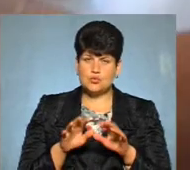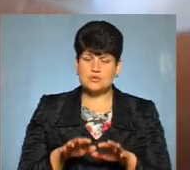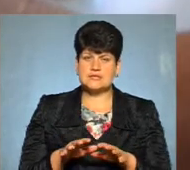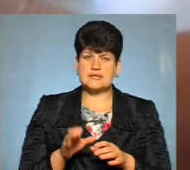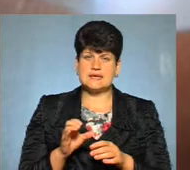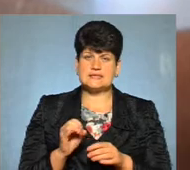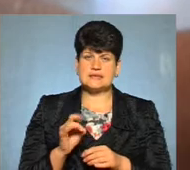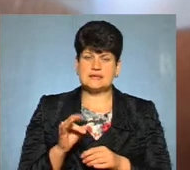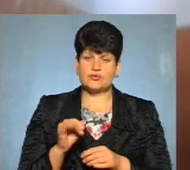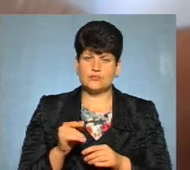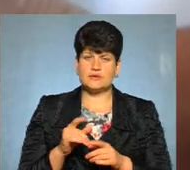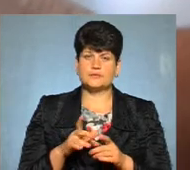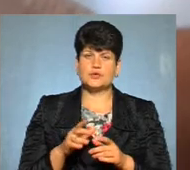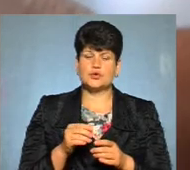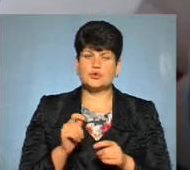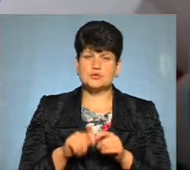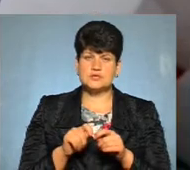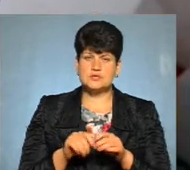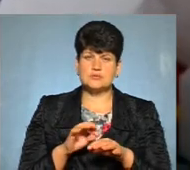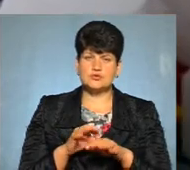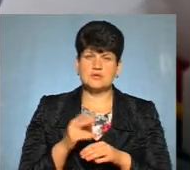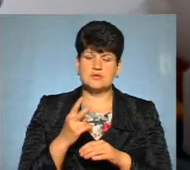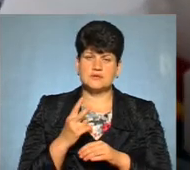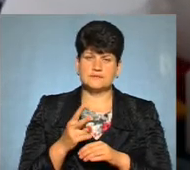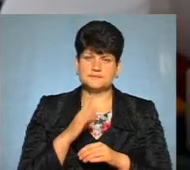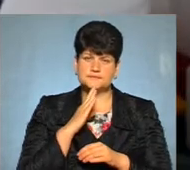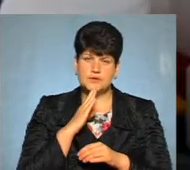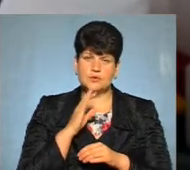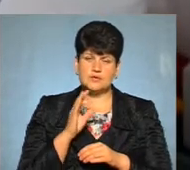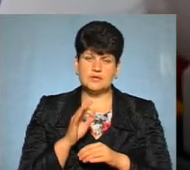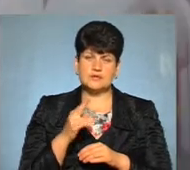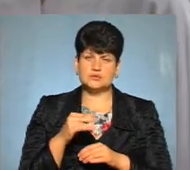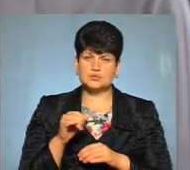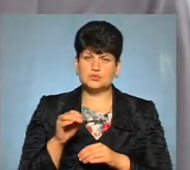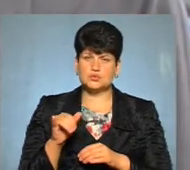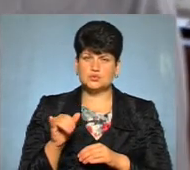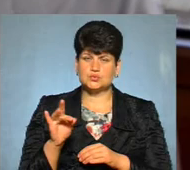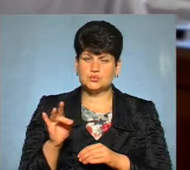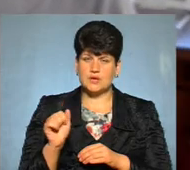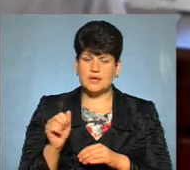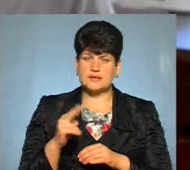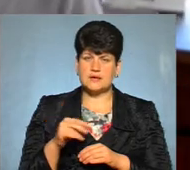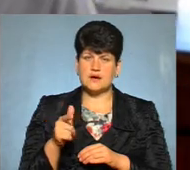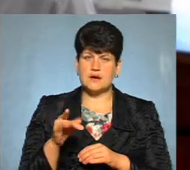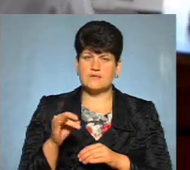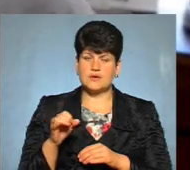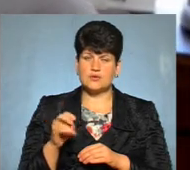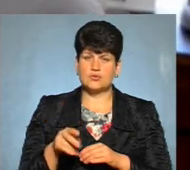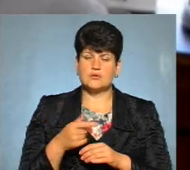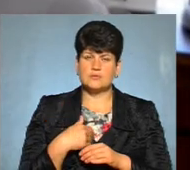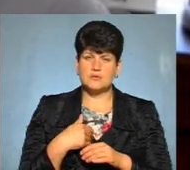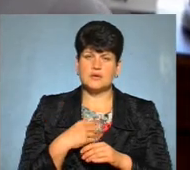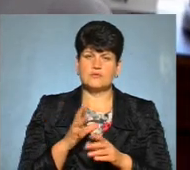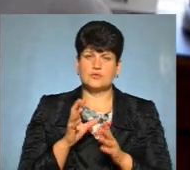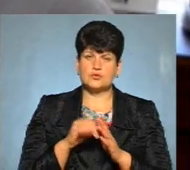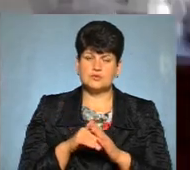наборах. Дослідження проводять дві бактеріологині – Олена Чура та Дарія Гаврилюк. У нас зараз перший етап, ми висівочку носимо гроші